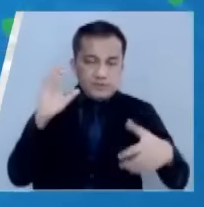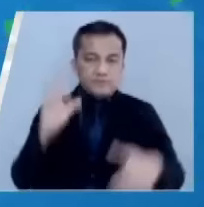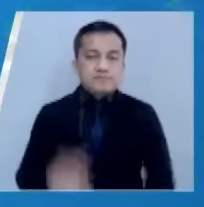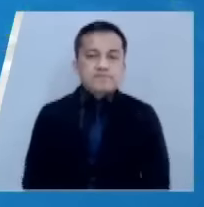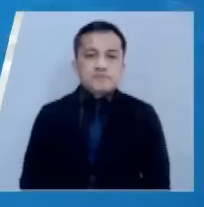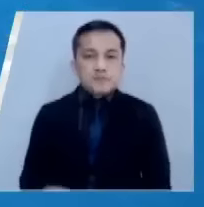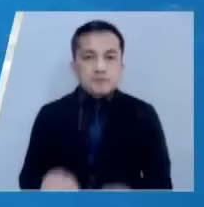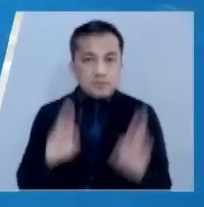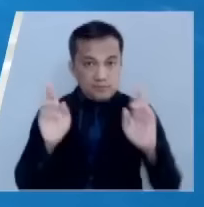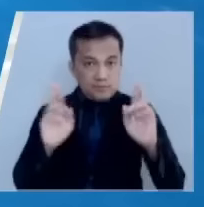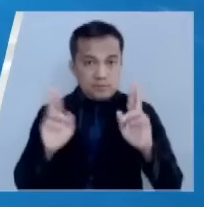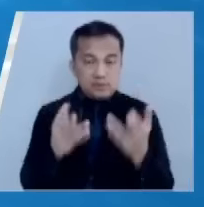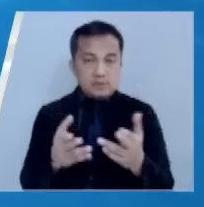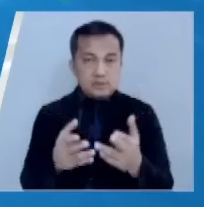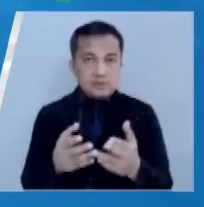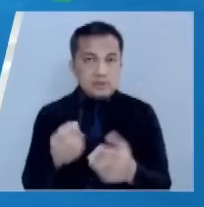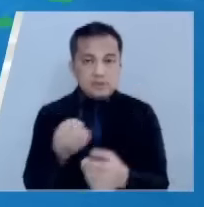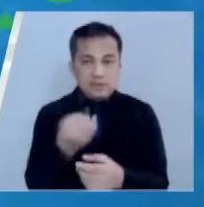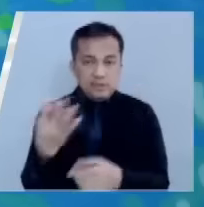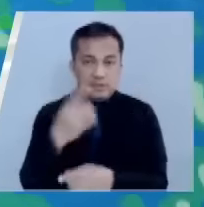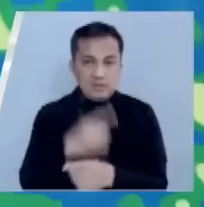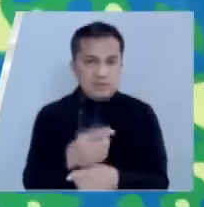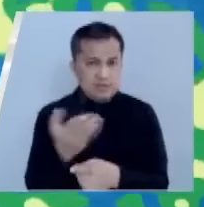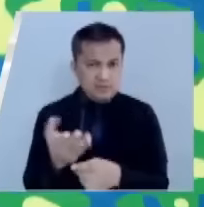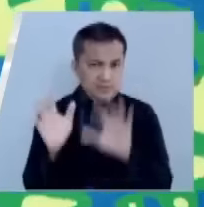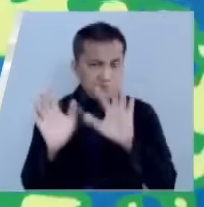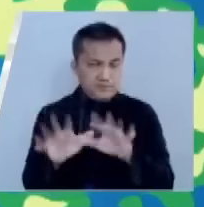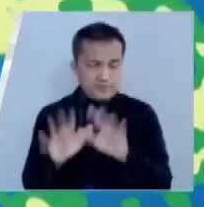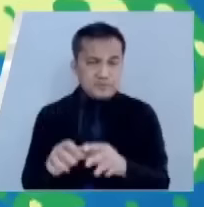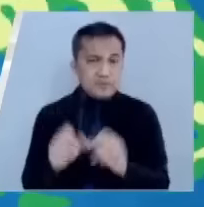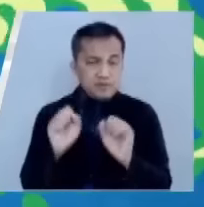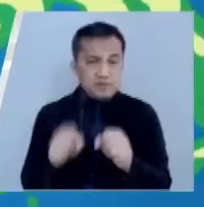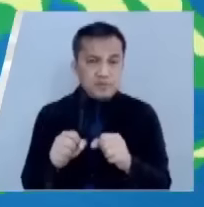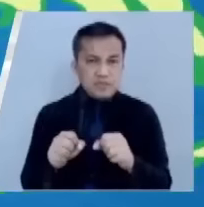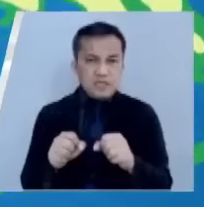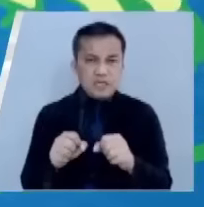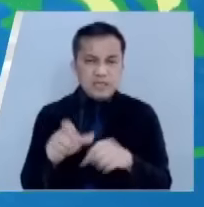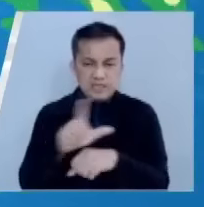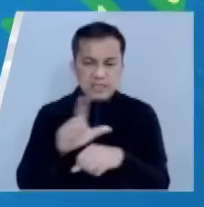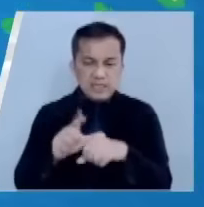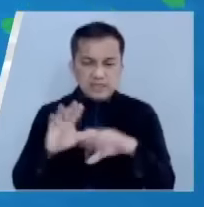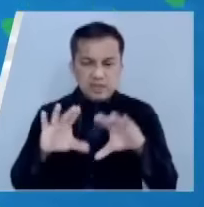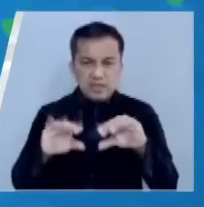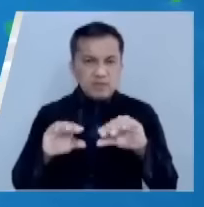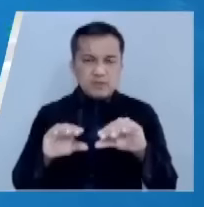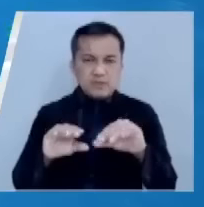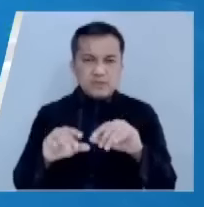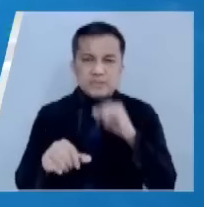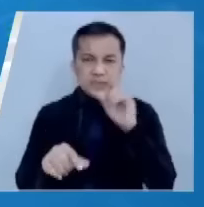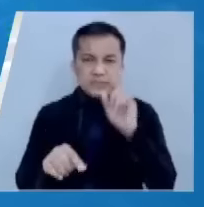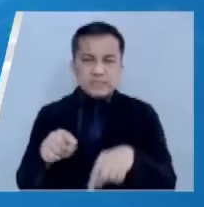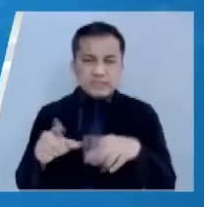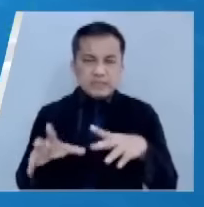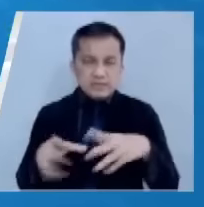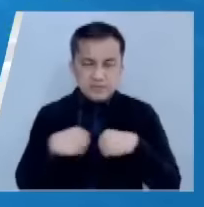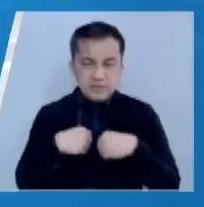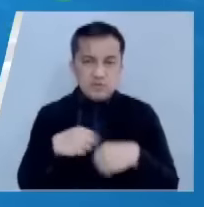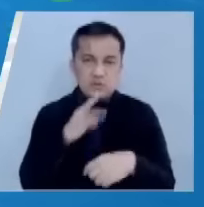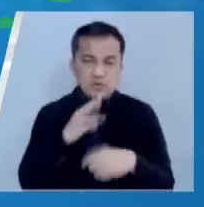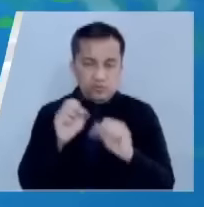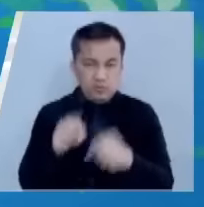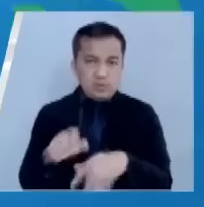alerto, lalo't ilang araw na po kayong inuulan. Maaaring malambot na ang lupa o hindi na makasipsip ng tubig, kaya posible pa rin ang baha